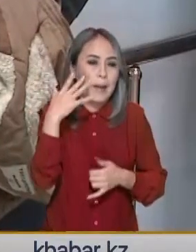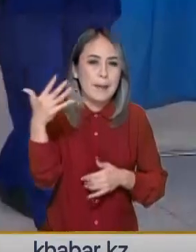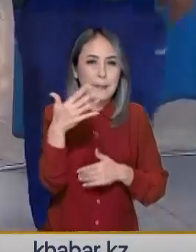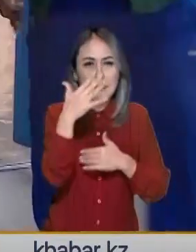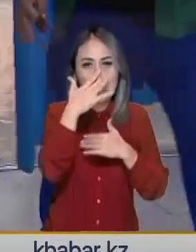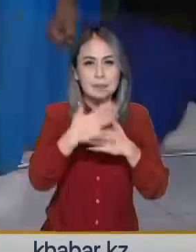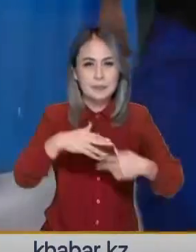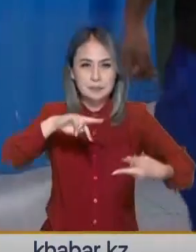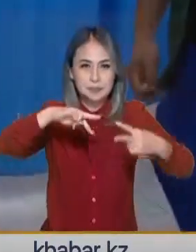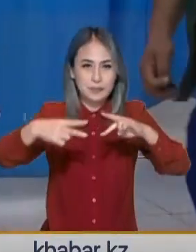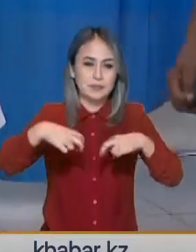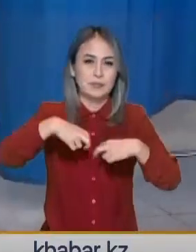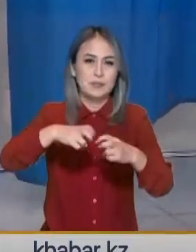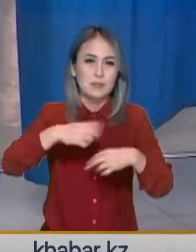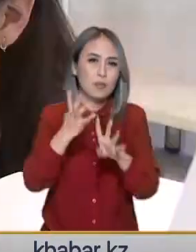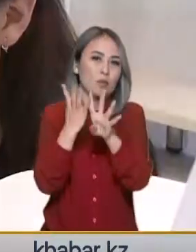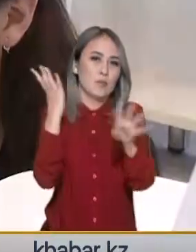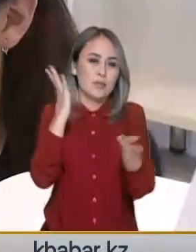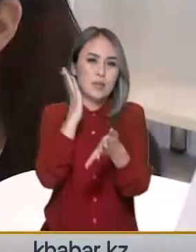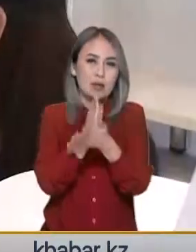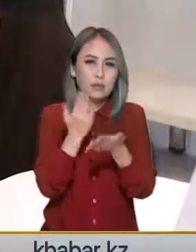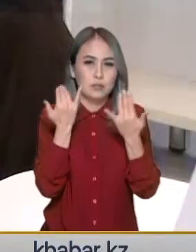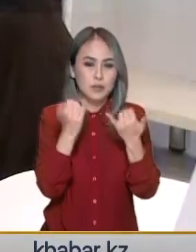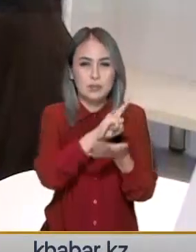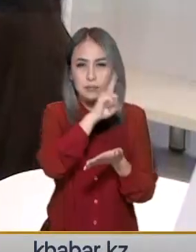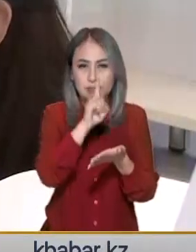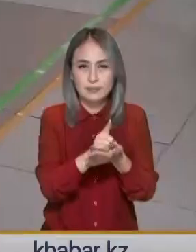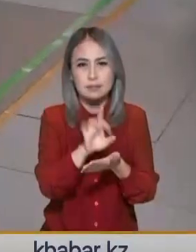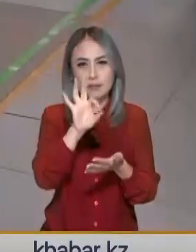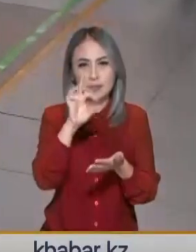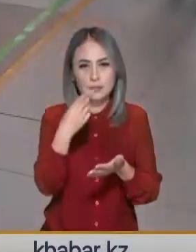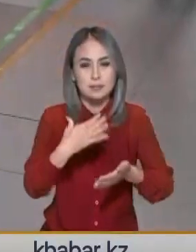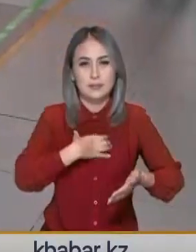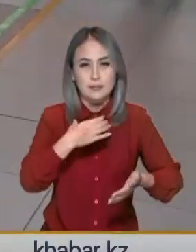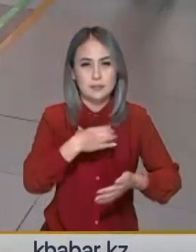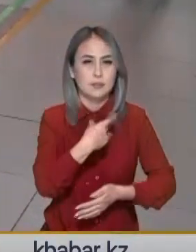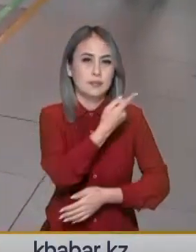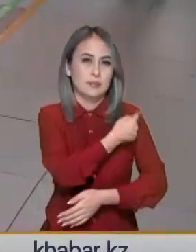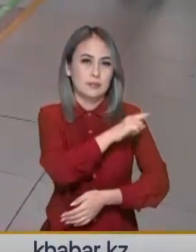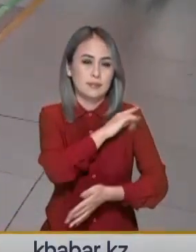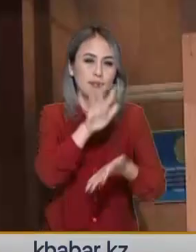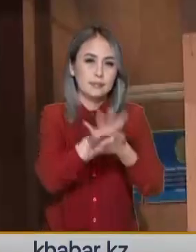адам буын ауыстыру кезегінде тұр. Елімізде бұл операция міндетті әлеуметтік медициналық сақтандыру